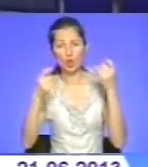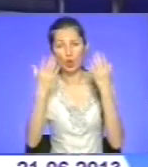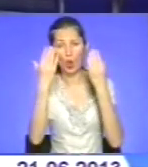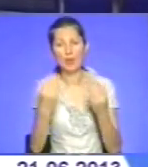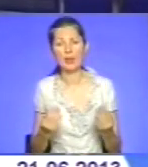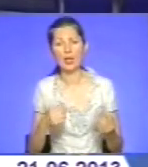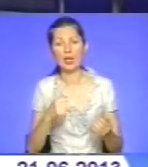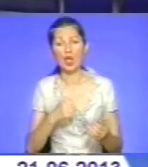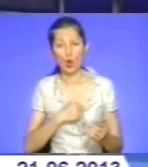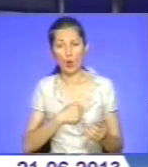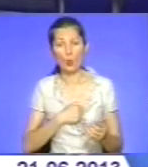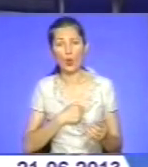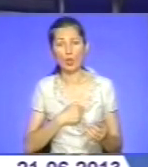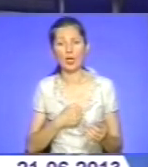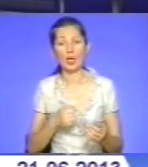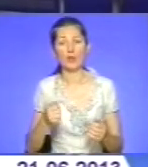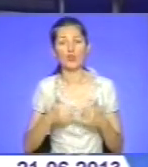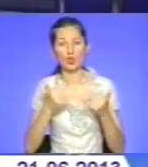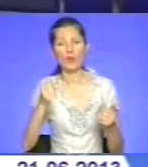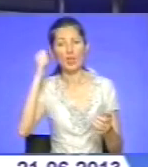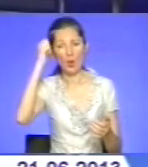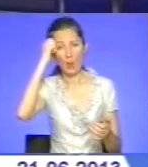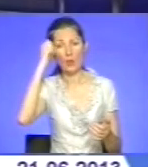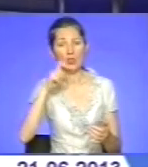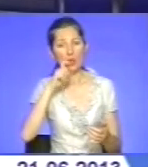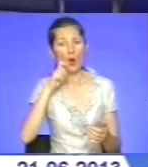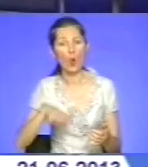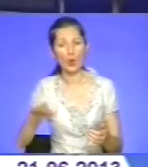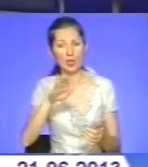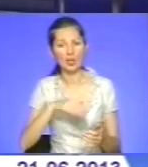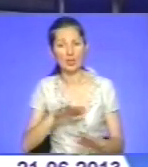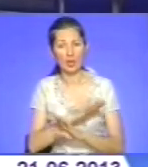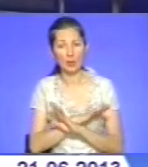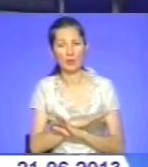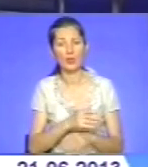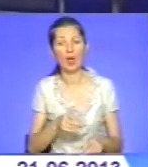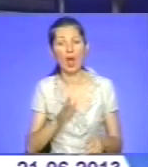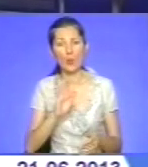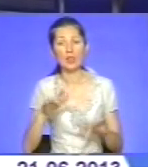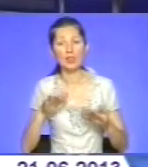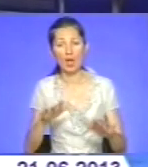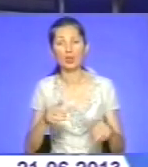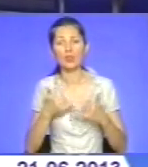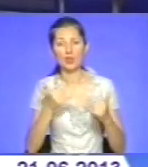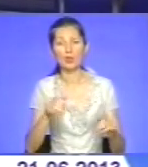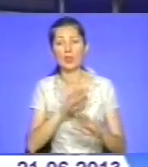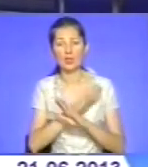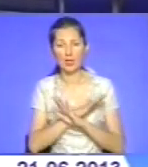війни в Україні. На Тернопільщині відбудуться заходи з вшанування загиблих. Репортаж цих подій дивіться у